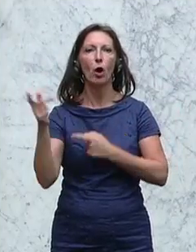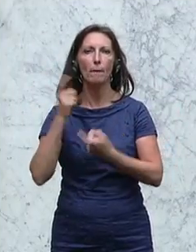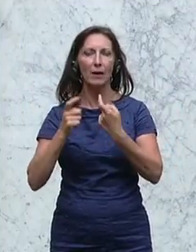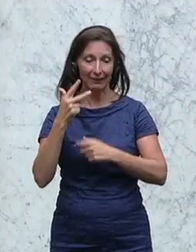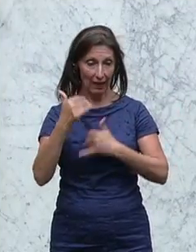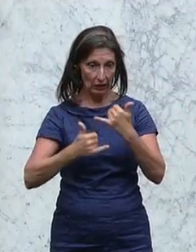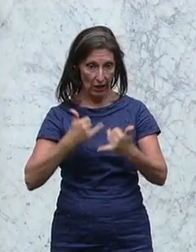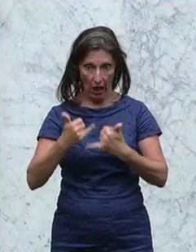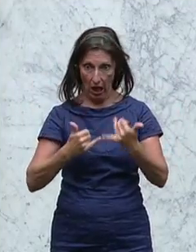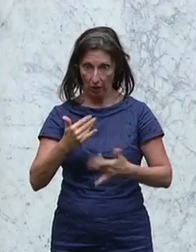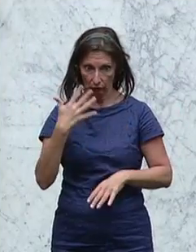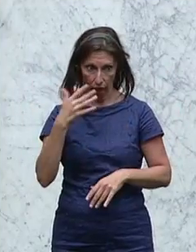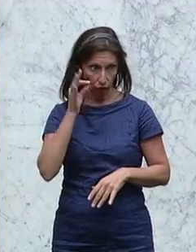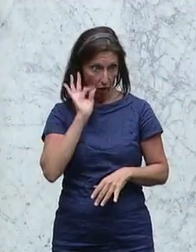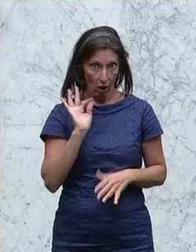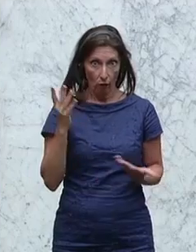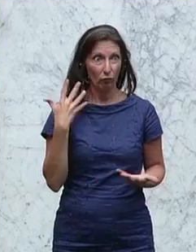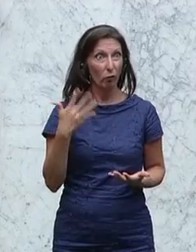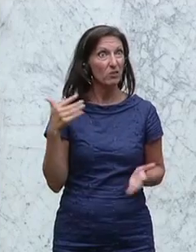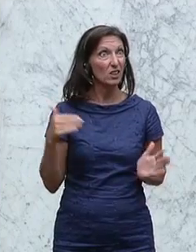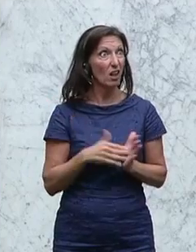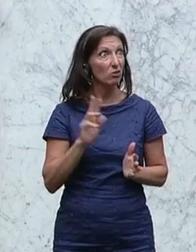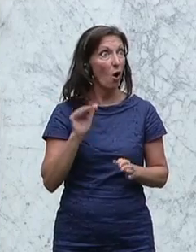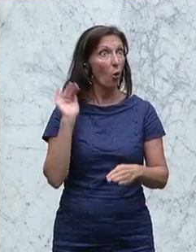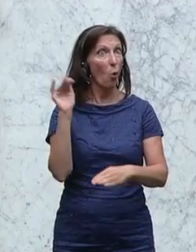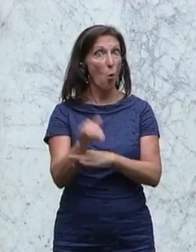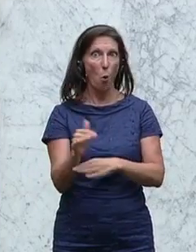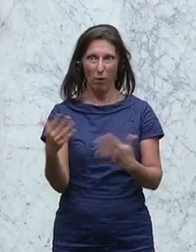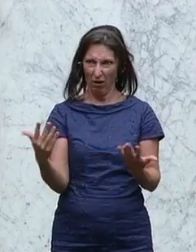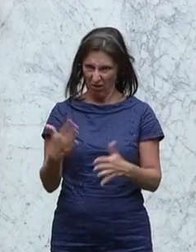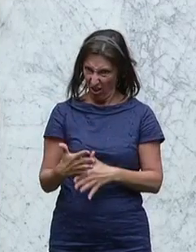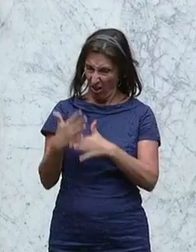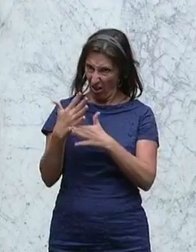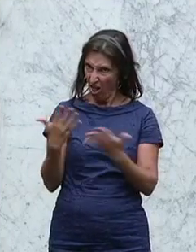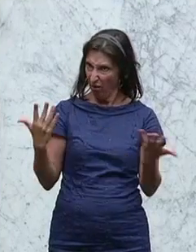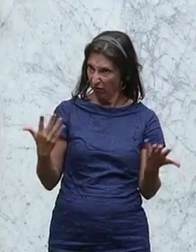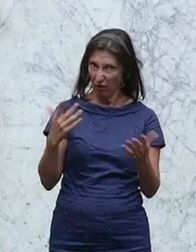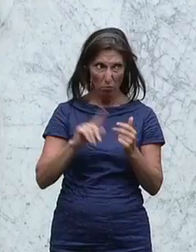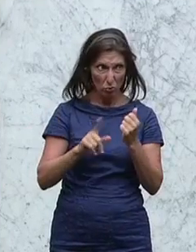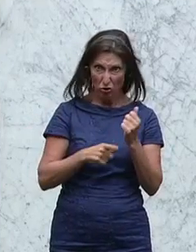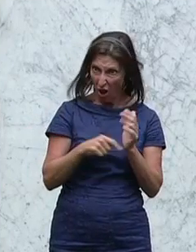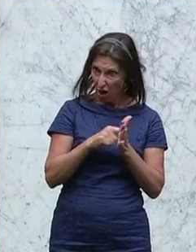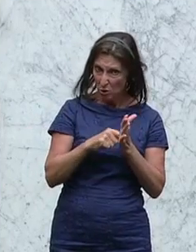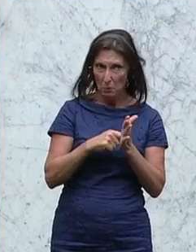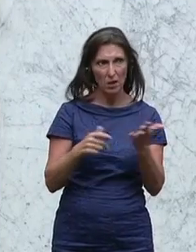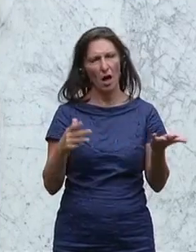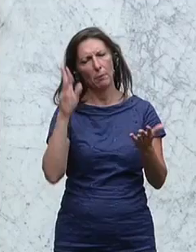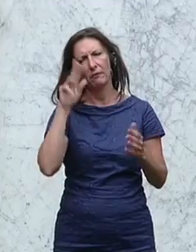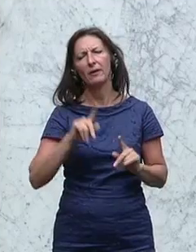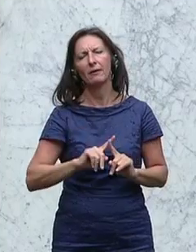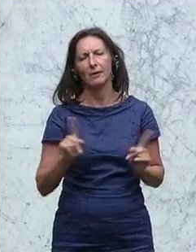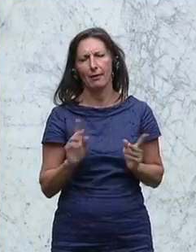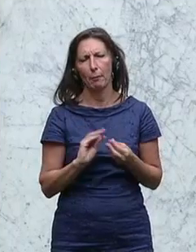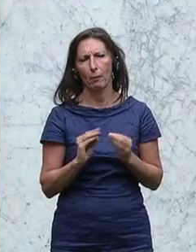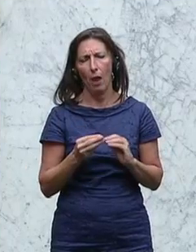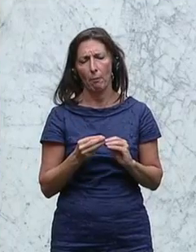Frauen, das kostet über 50.000 Euro. Sicher, mit dem kannst du kein Budget sanieren, aber Wien hat ganz andere Probleme. Eine